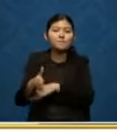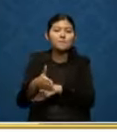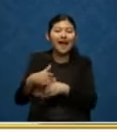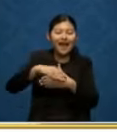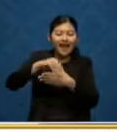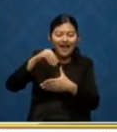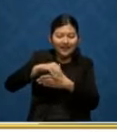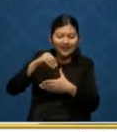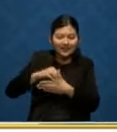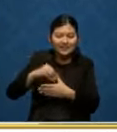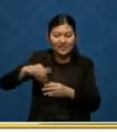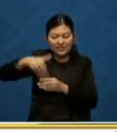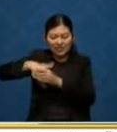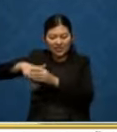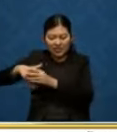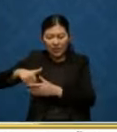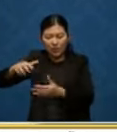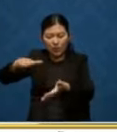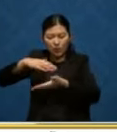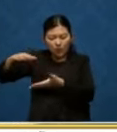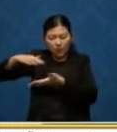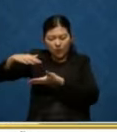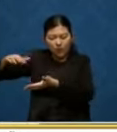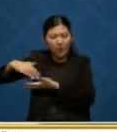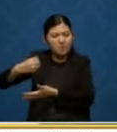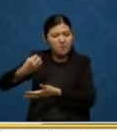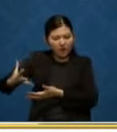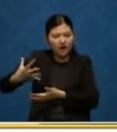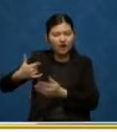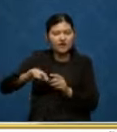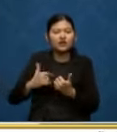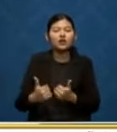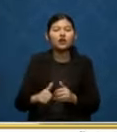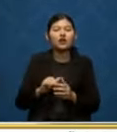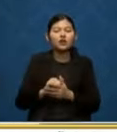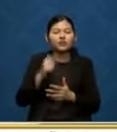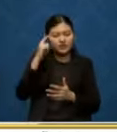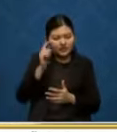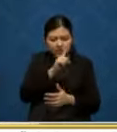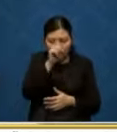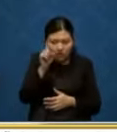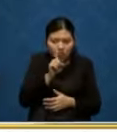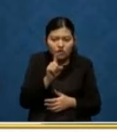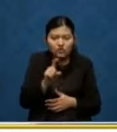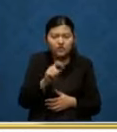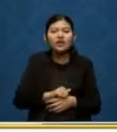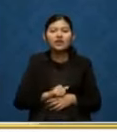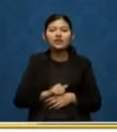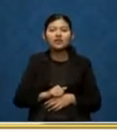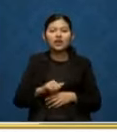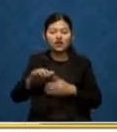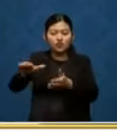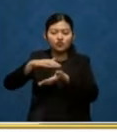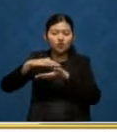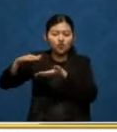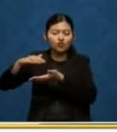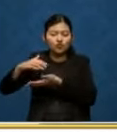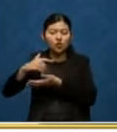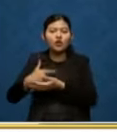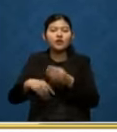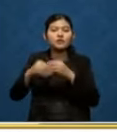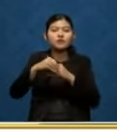นะครับเข้าประเทศเป็นจำนวนมากเพิ่มขึ้นอย่างต่อเนื่องครับสอดคล้องและเป็นที่น่าสังเกตว่ากับเป็นการนำเข้าเพิ่มจากประเทศ